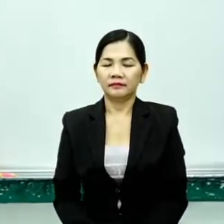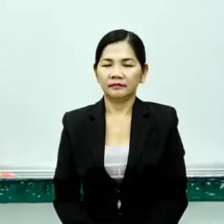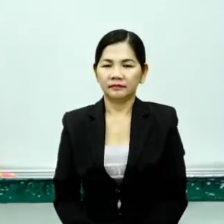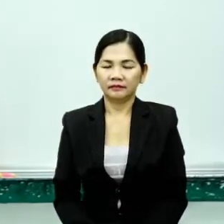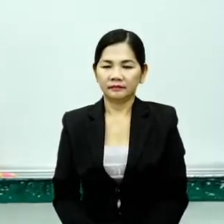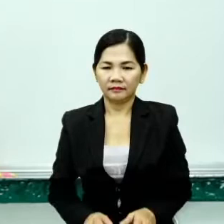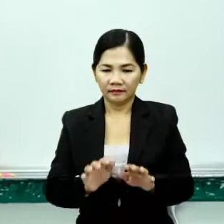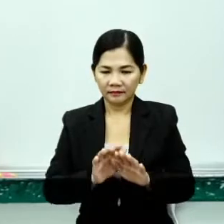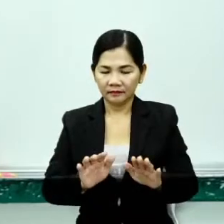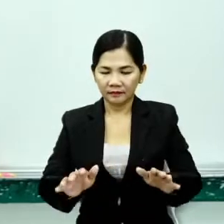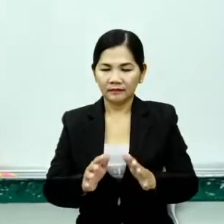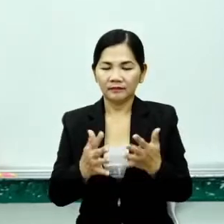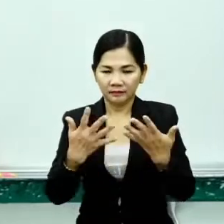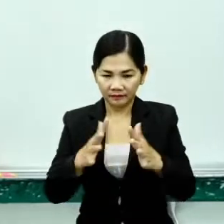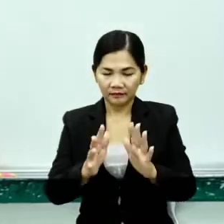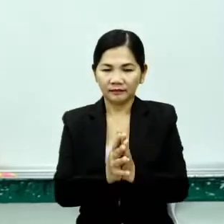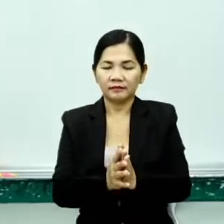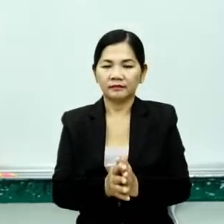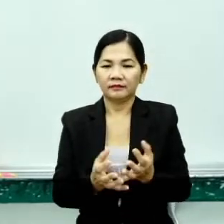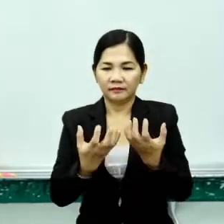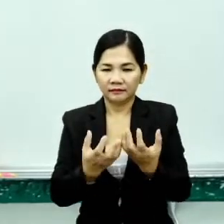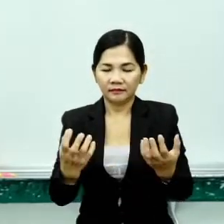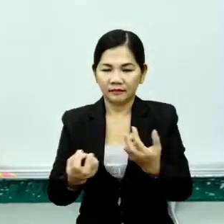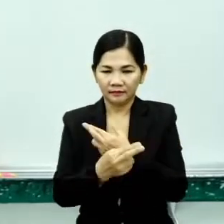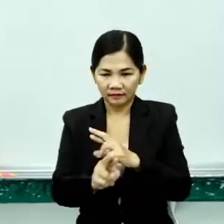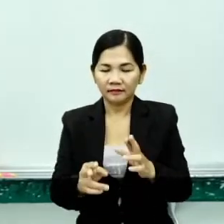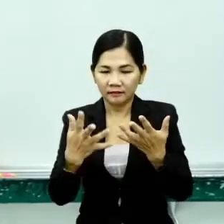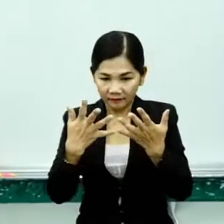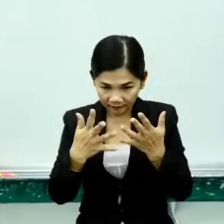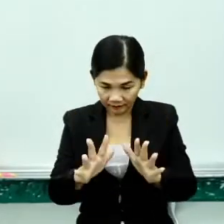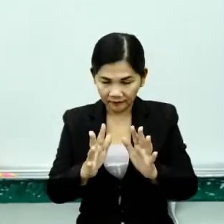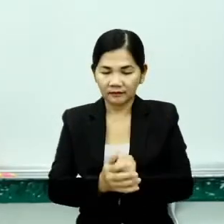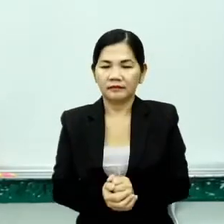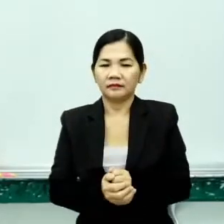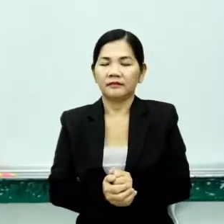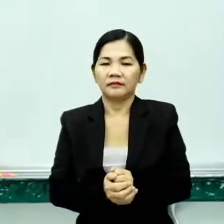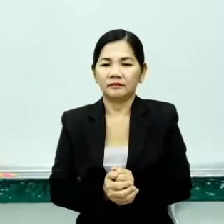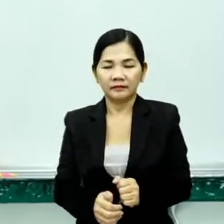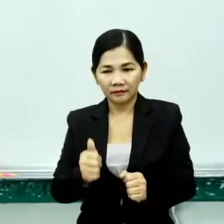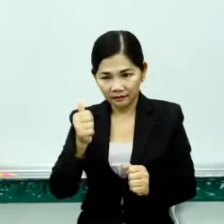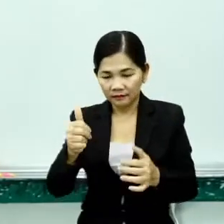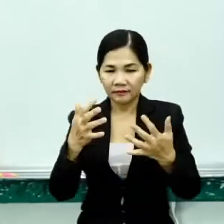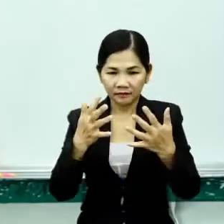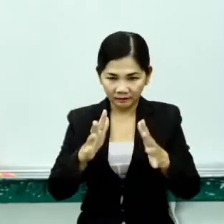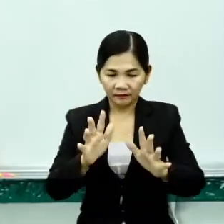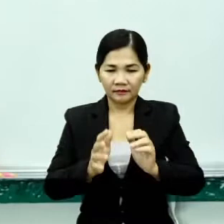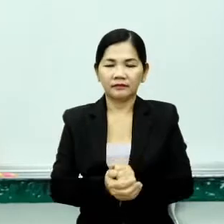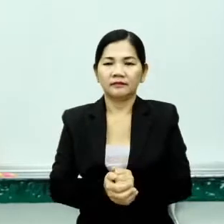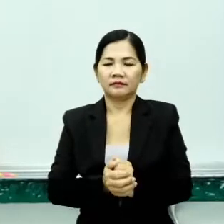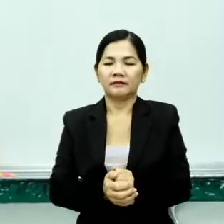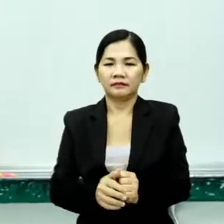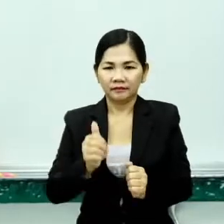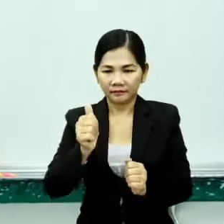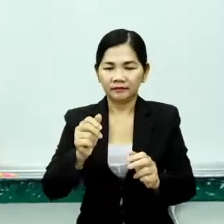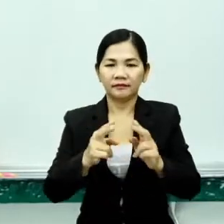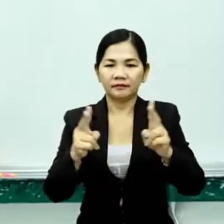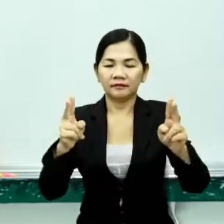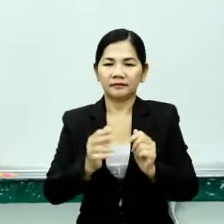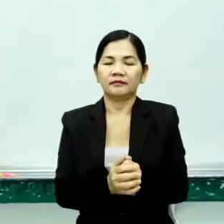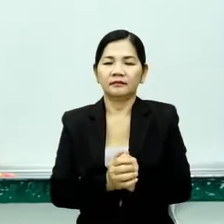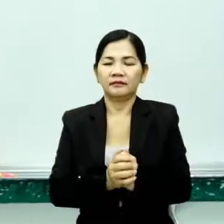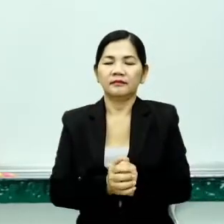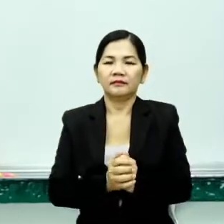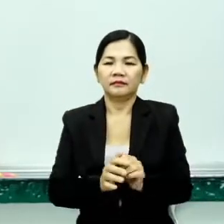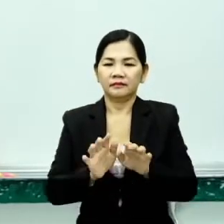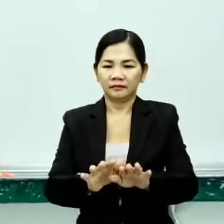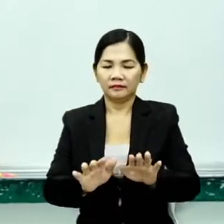chà con cô tặng ăn khné ta con mang tìm xong phải rẻ rồi rồi hai rồi nơi con chà rồi rồi hai nè con nó chà là ổn nè con chà